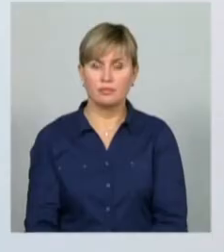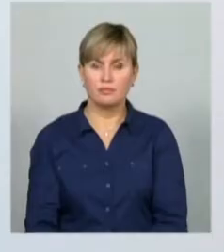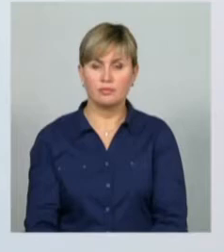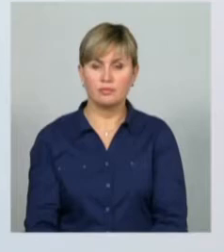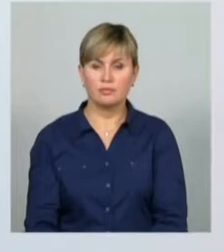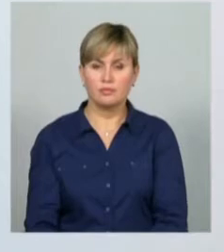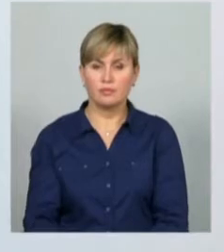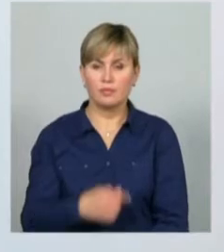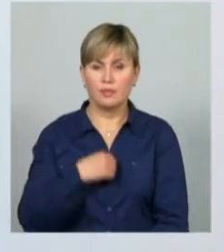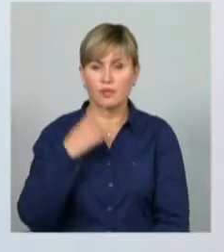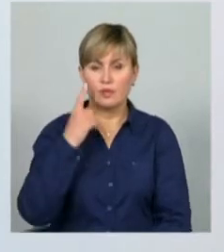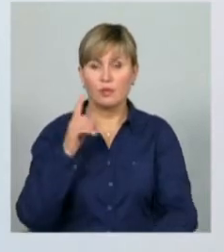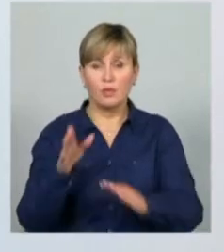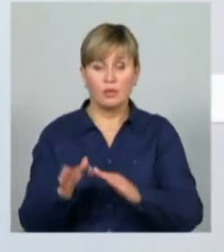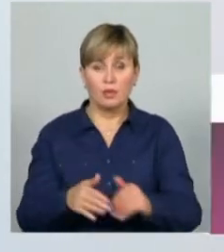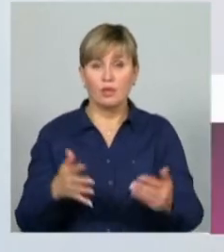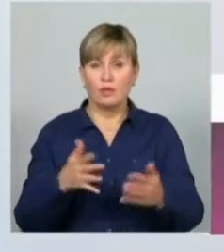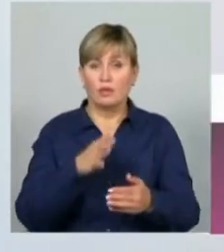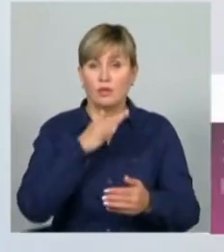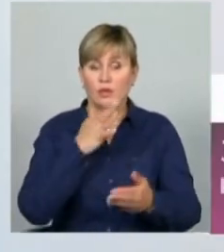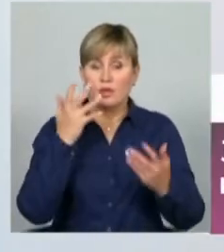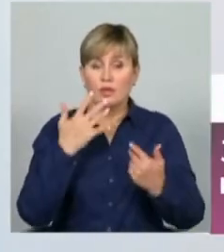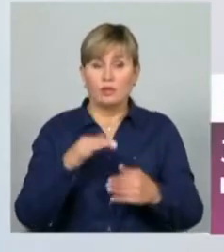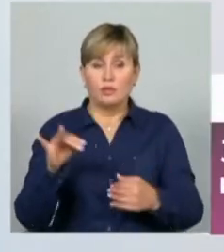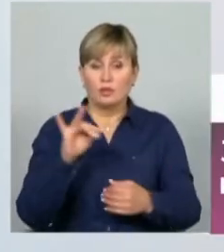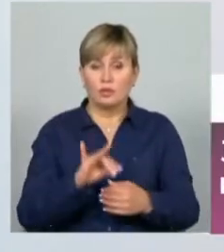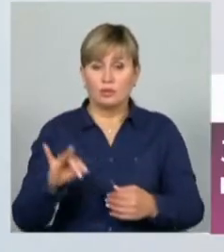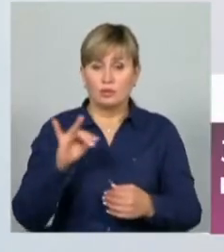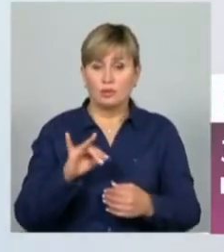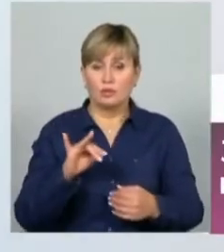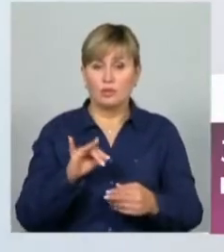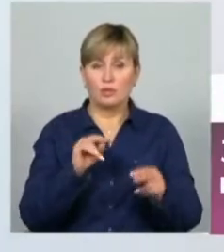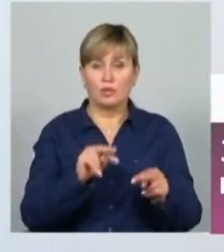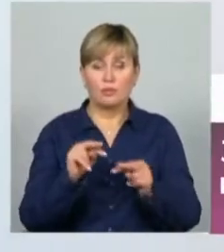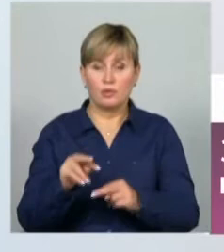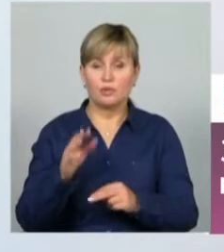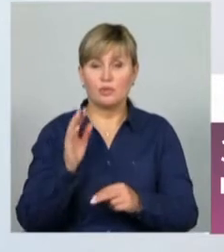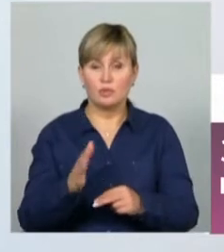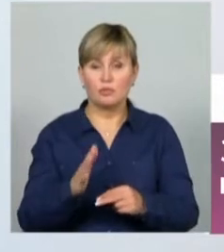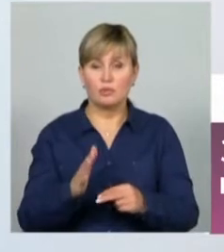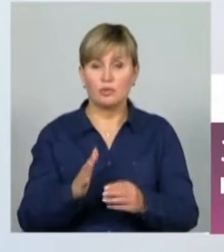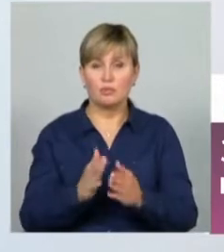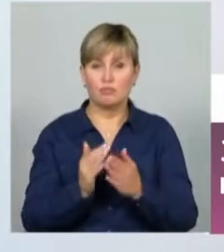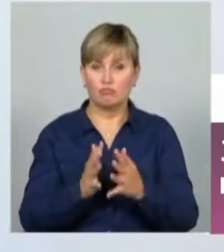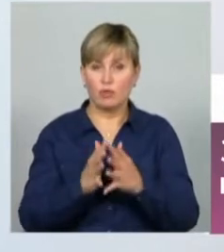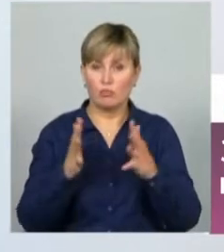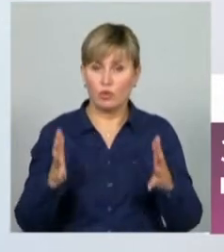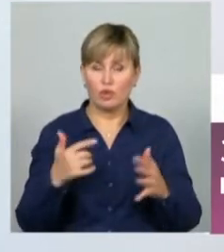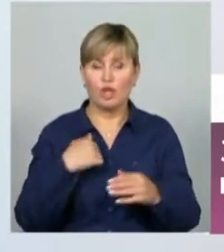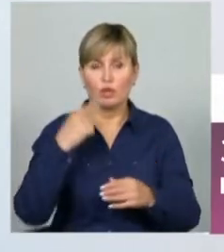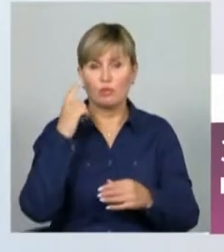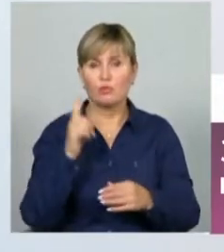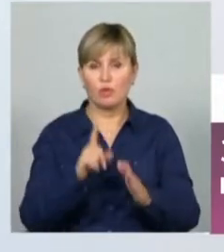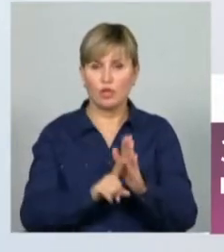Я думаю, что по прошествии какого-то времени, когда уже история наблюдений будет подольше, я думаю, что